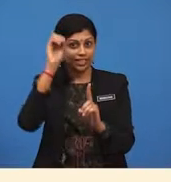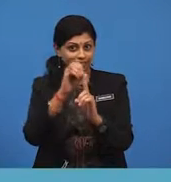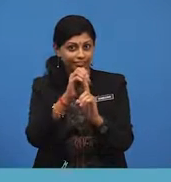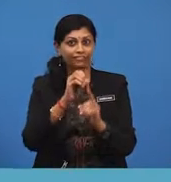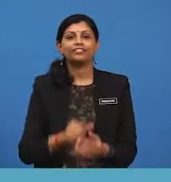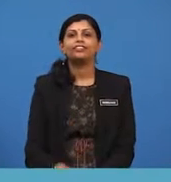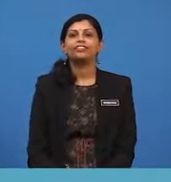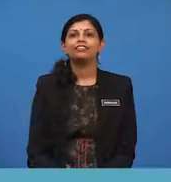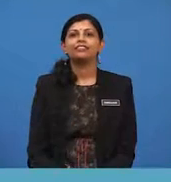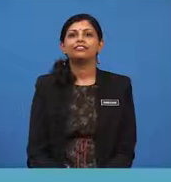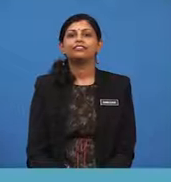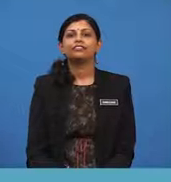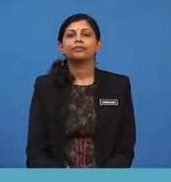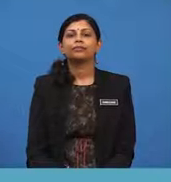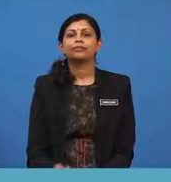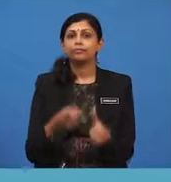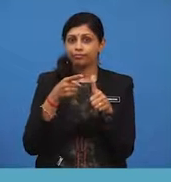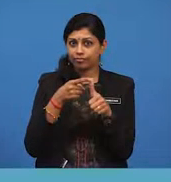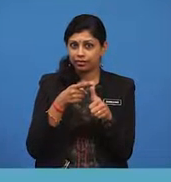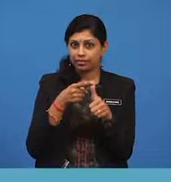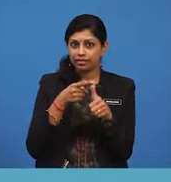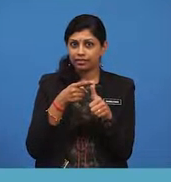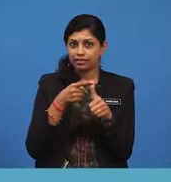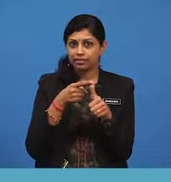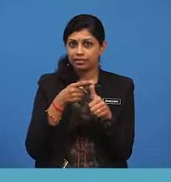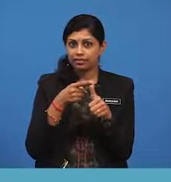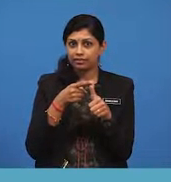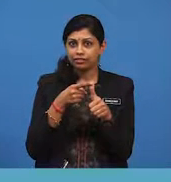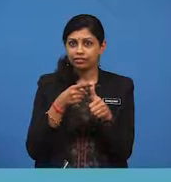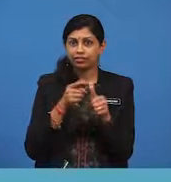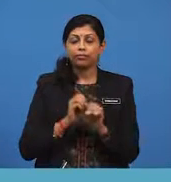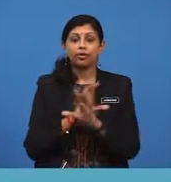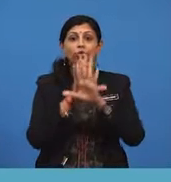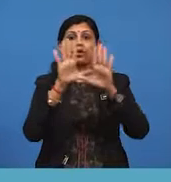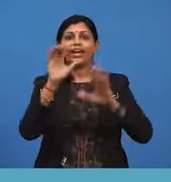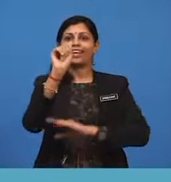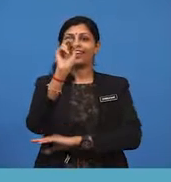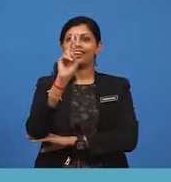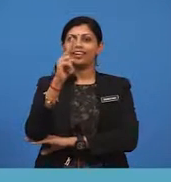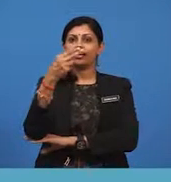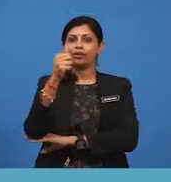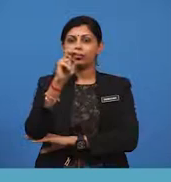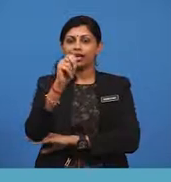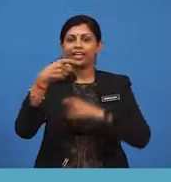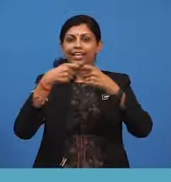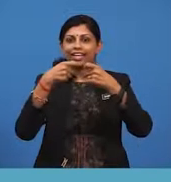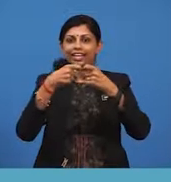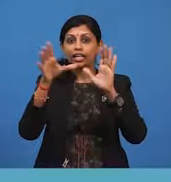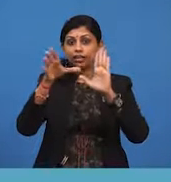berikut. Yang pertama, dapat menghuraikan aruhan elektromagnet.